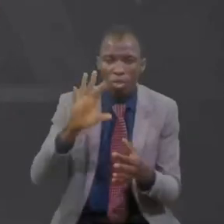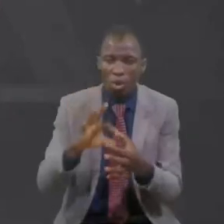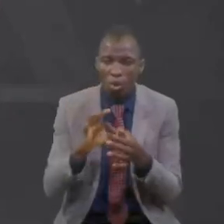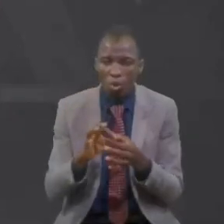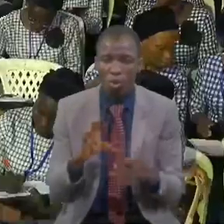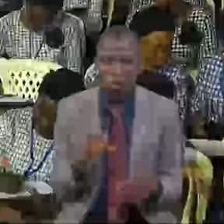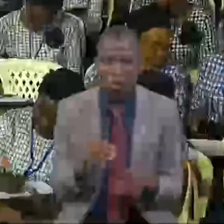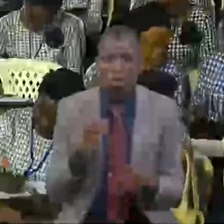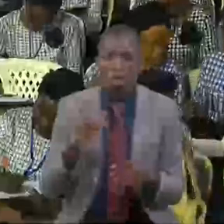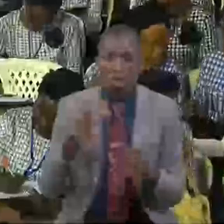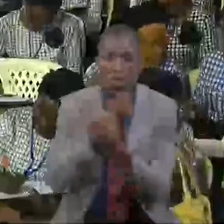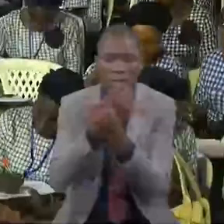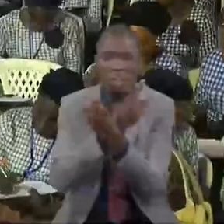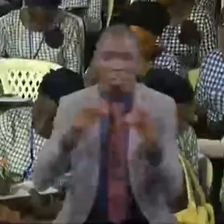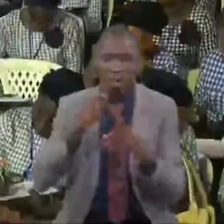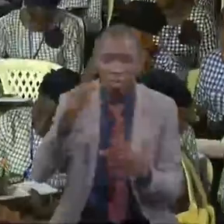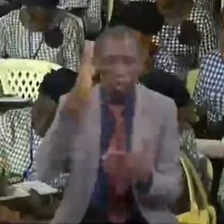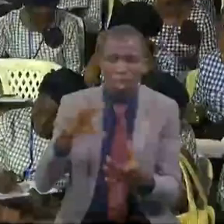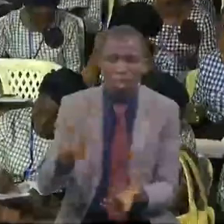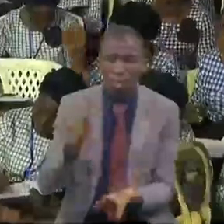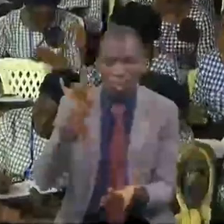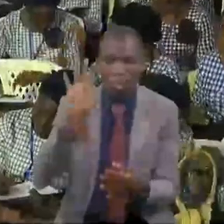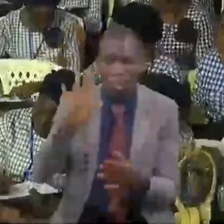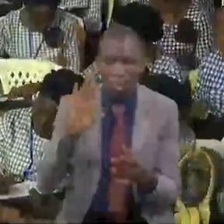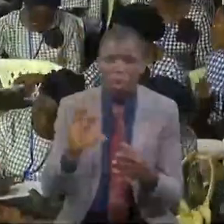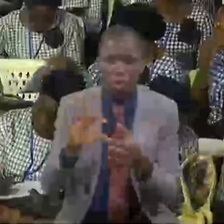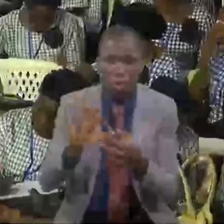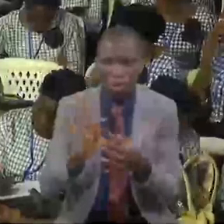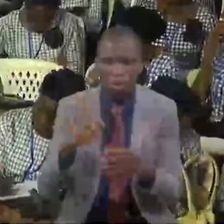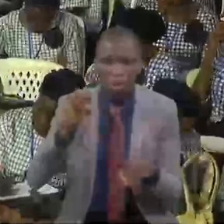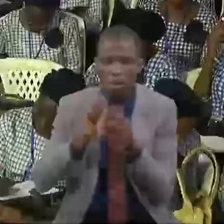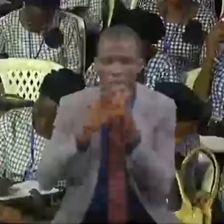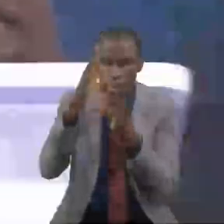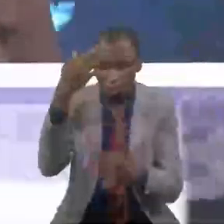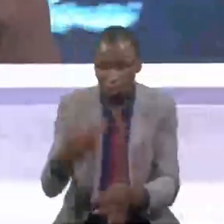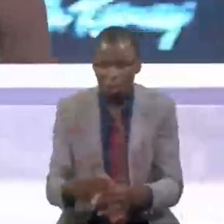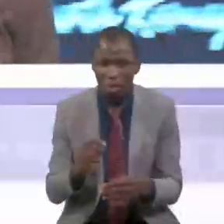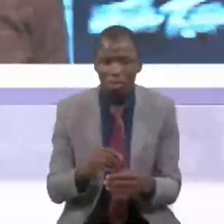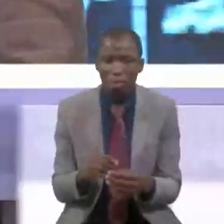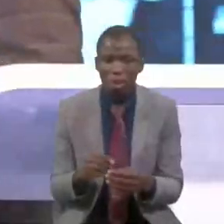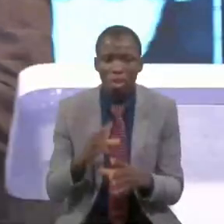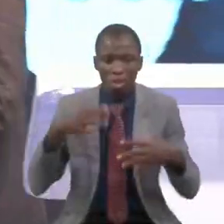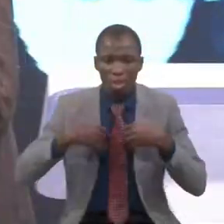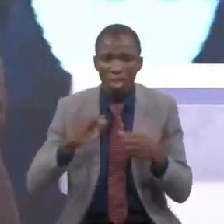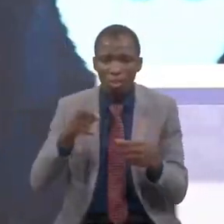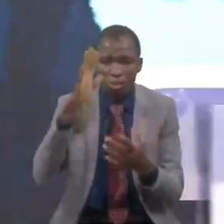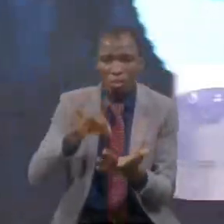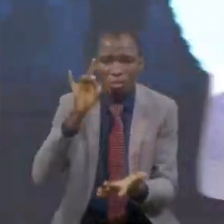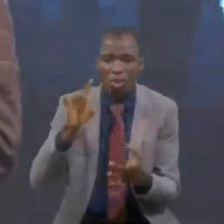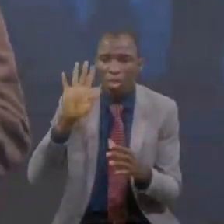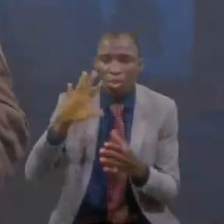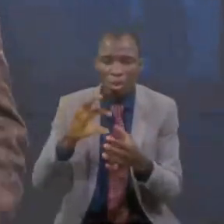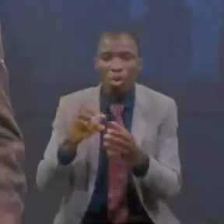la délivrance vous allez prendre la vôtre la guérison vous allez prendre la vôtre